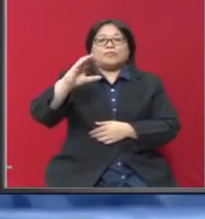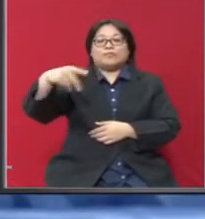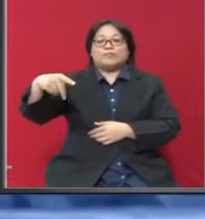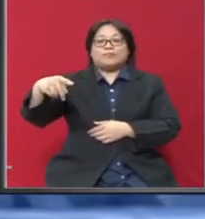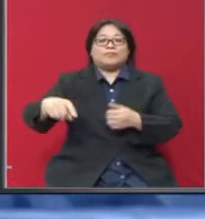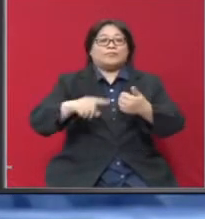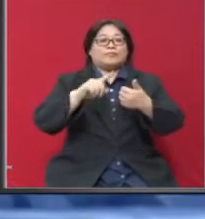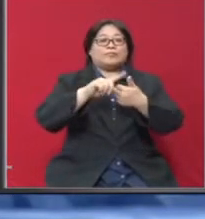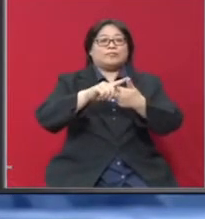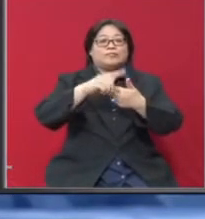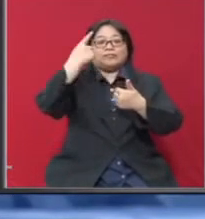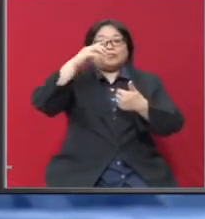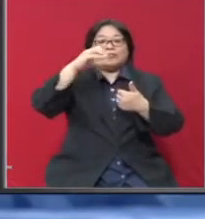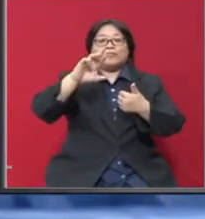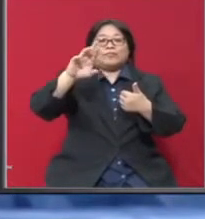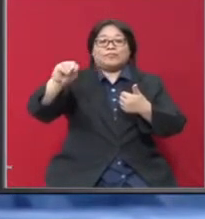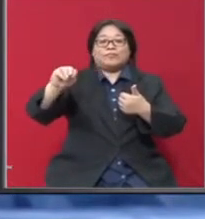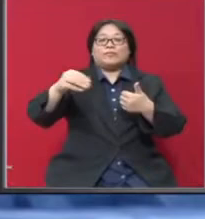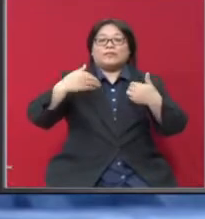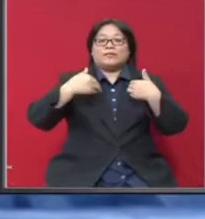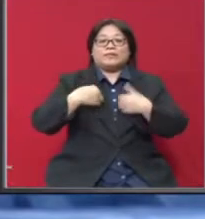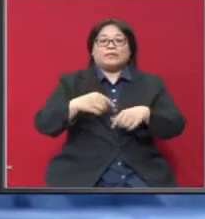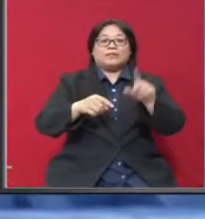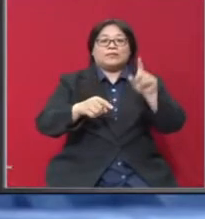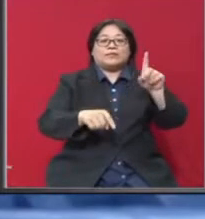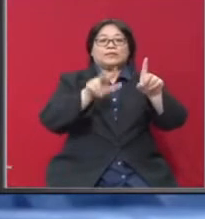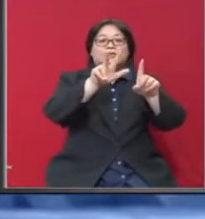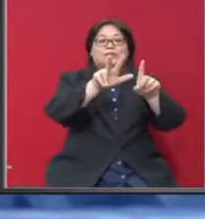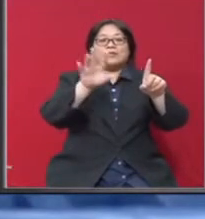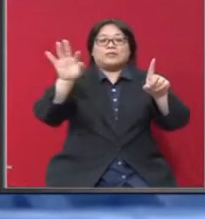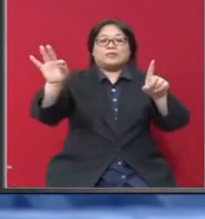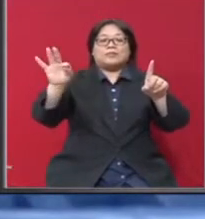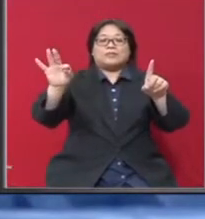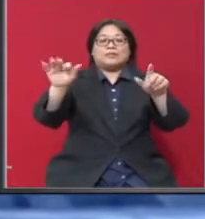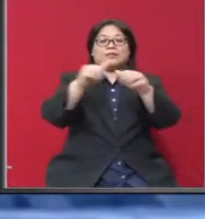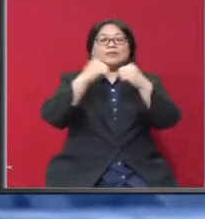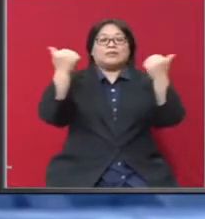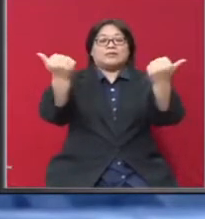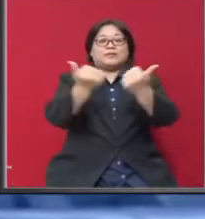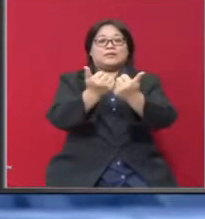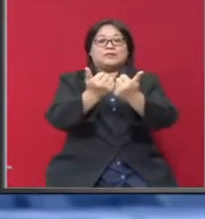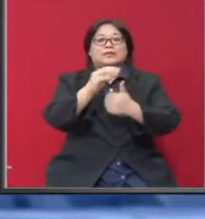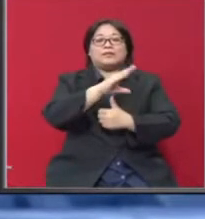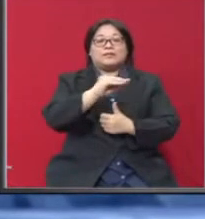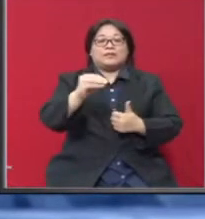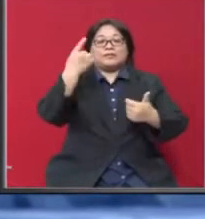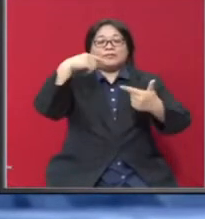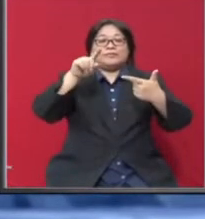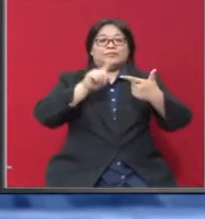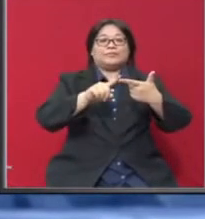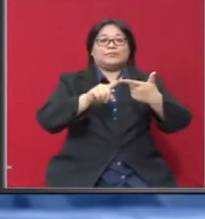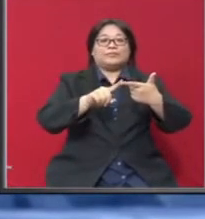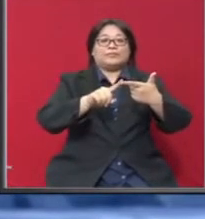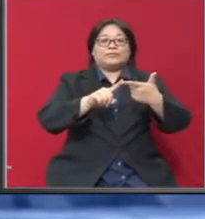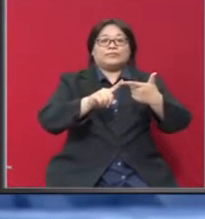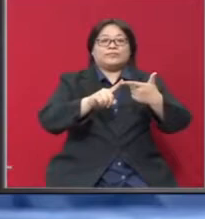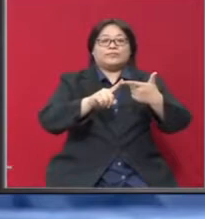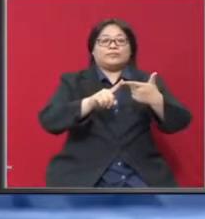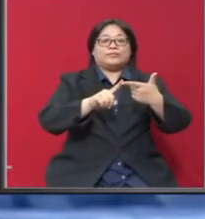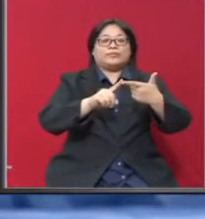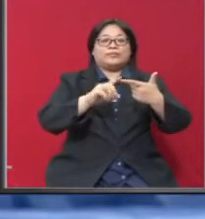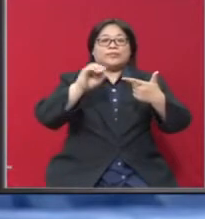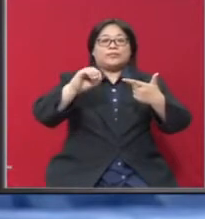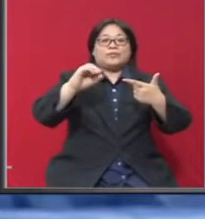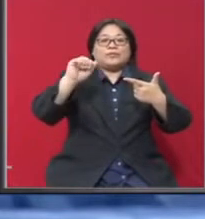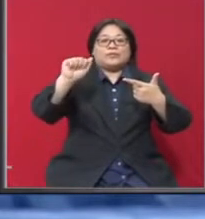pertama untuk crm sebanyak 139 buah Regency dan untuk planet irajwa